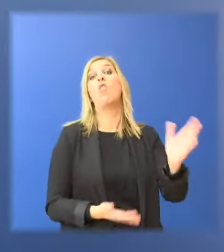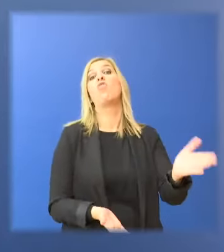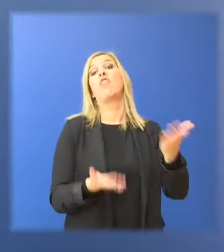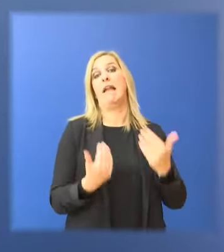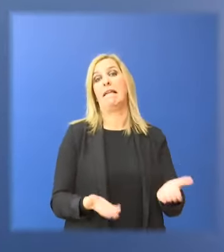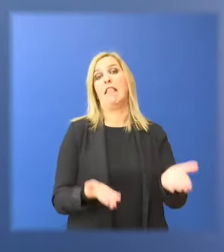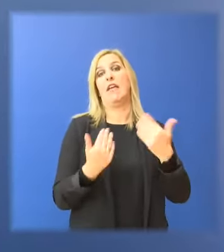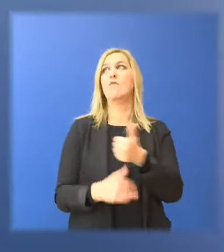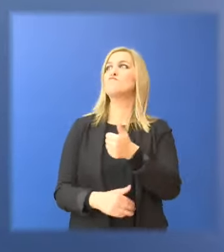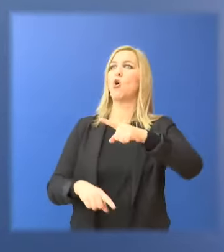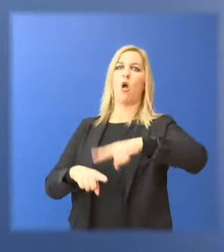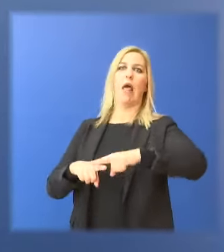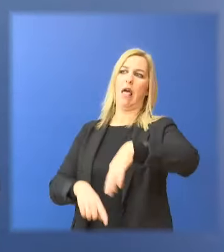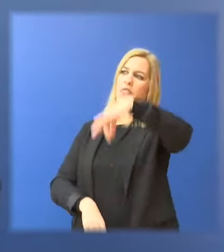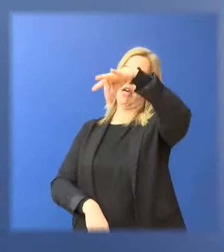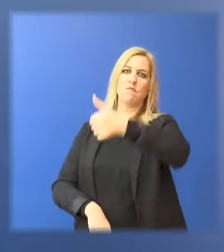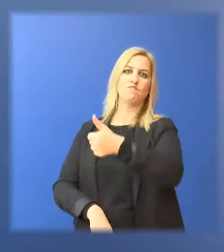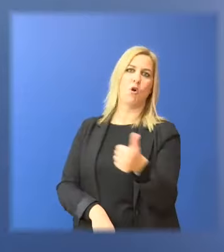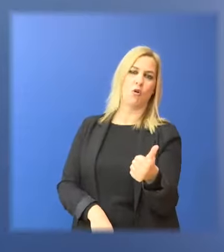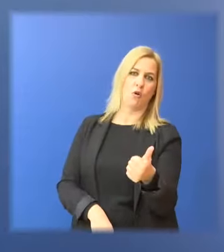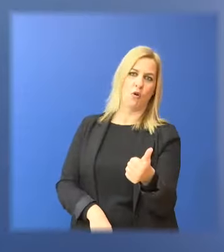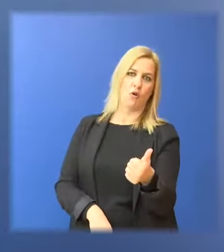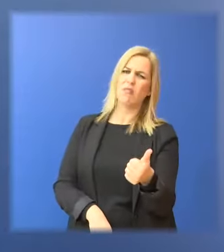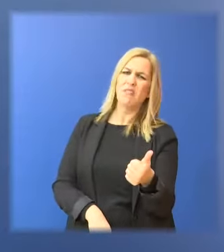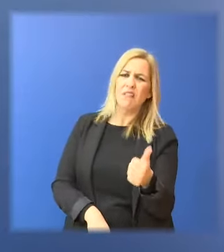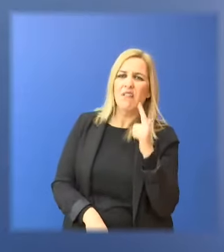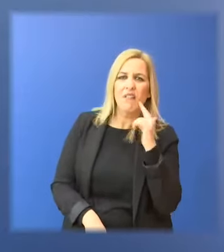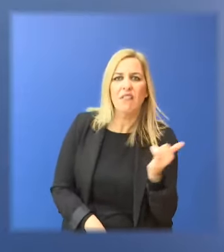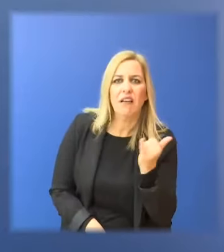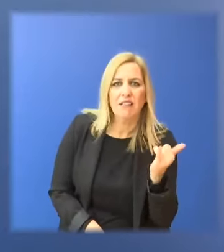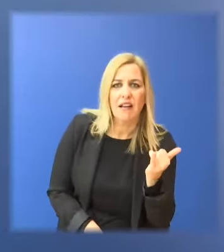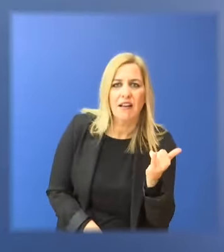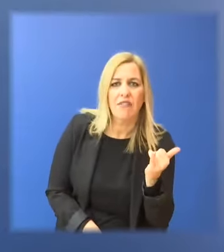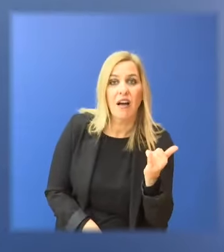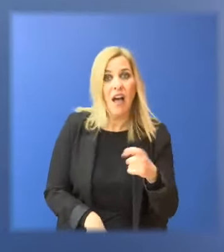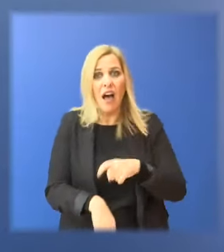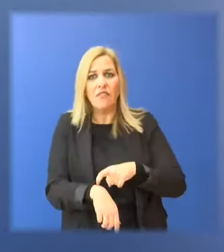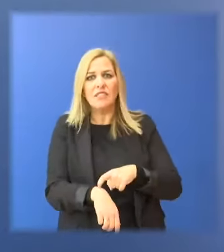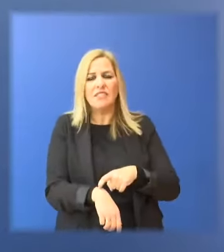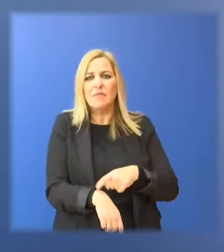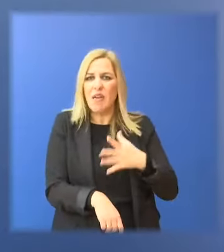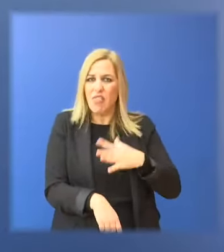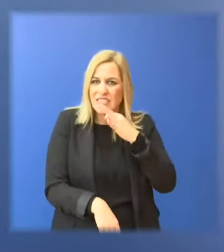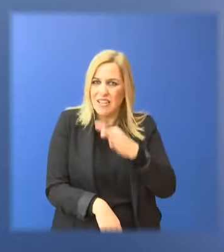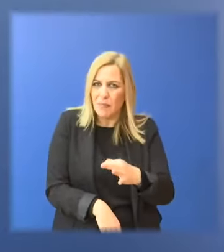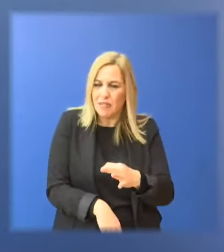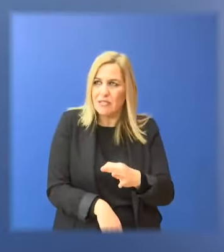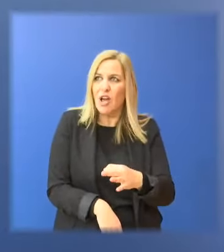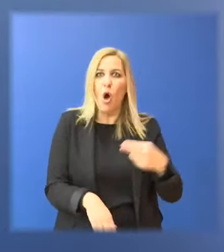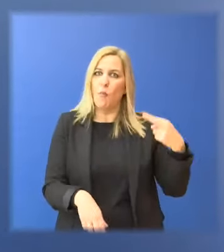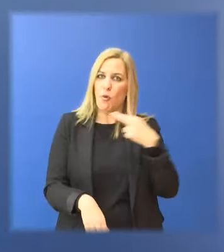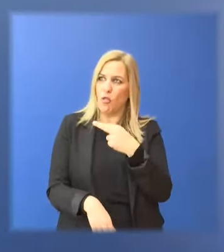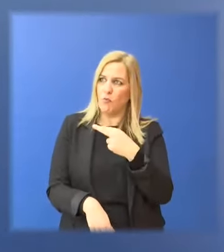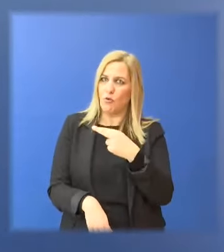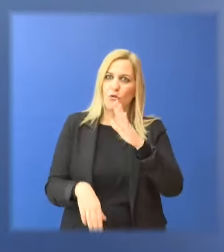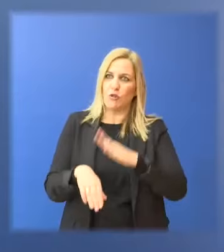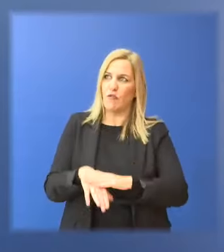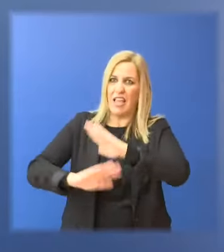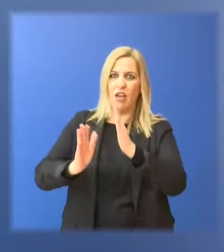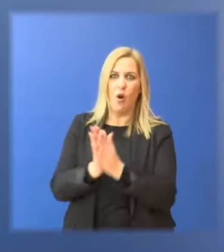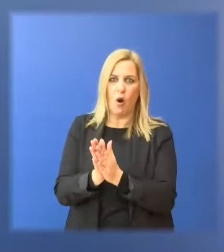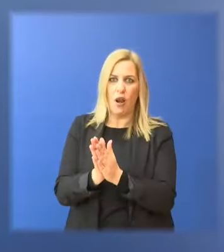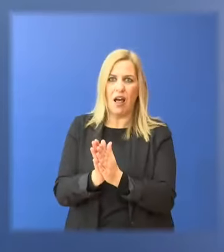χώρες εκτός Ευρώπης και έχουμε πληθωρισμό ο οποίος αναφέρεται στον Πρωθυπουργό, έχουμε πληθωρισμό Μητσοτάκη. Προφανώς όλα